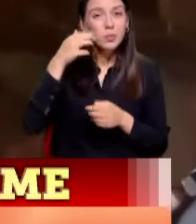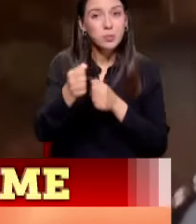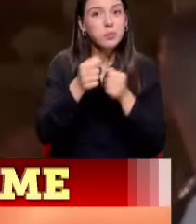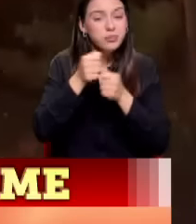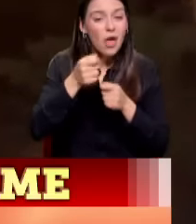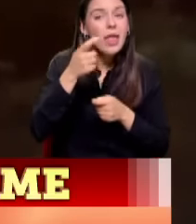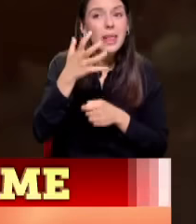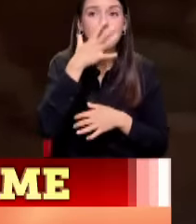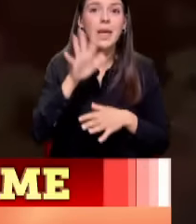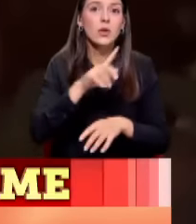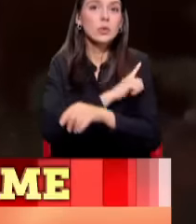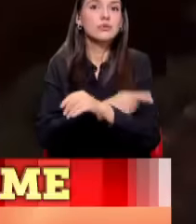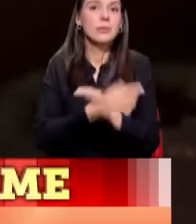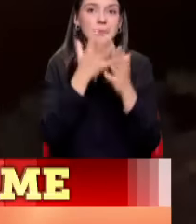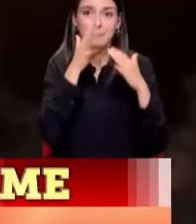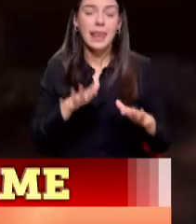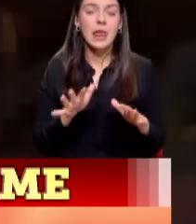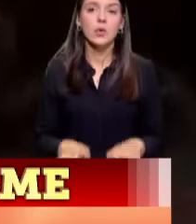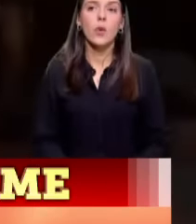bekleniyor.